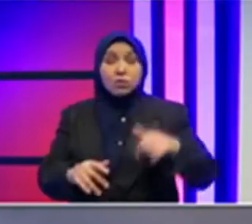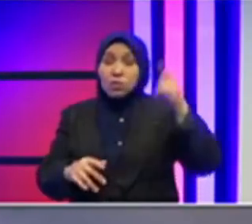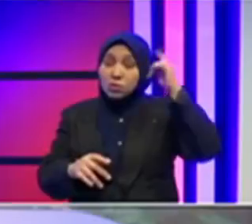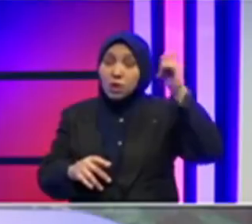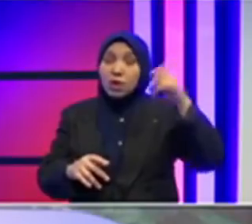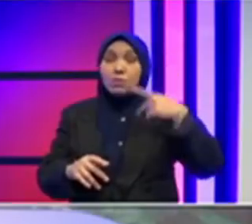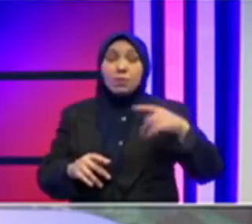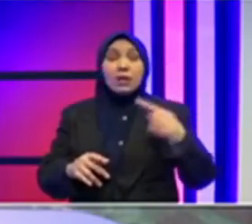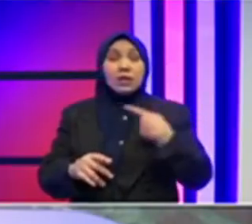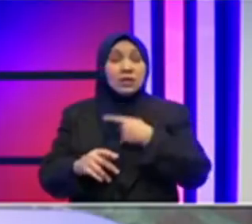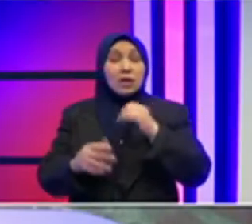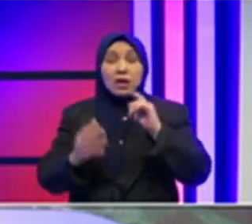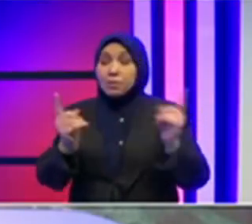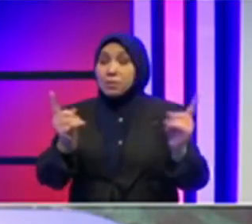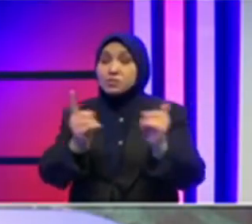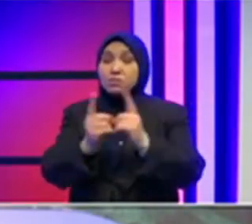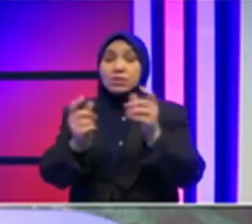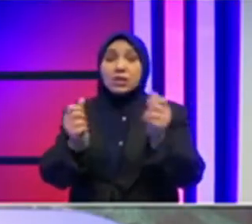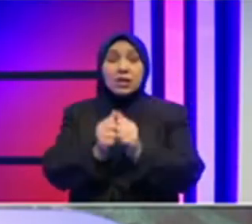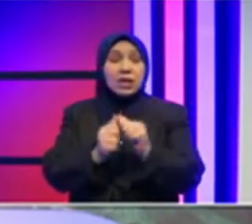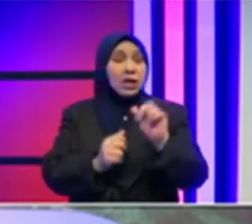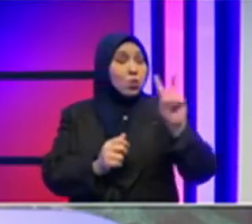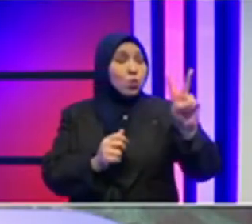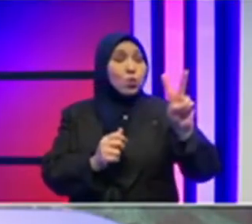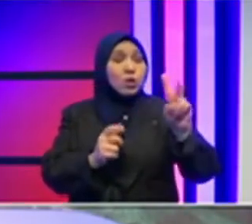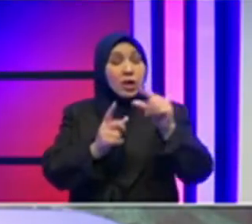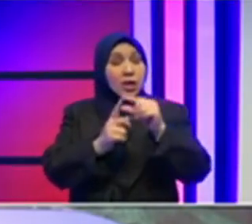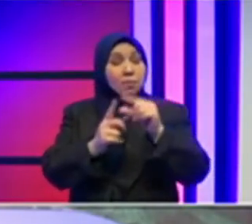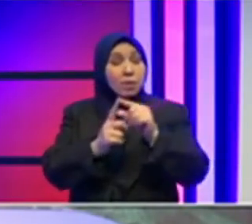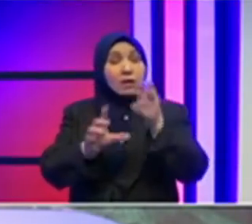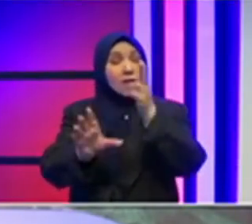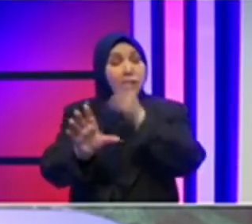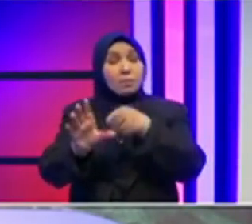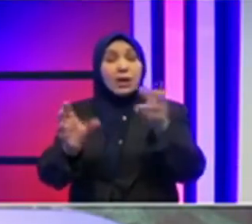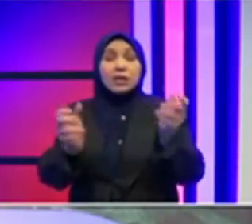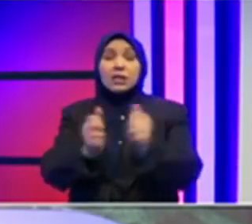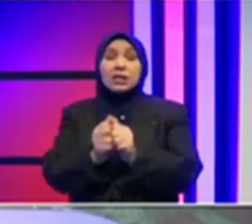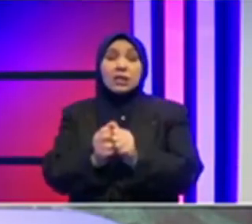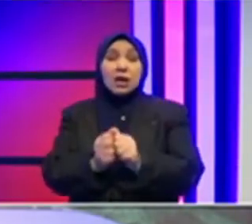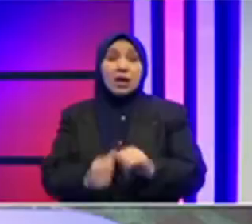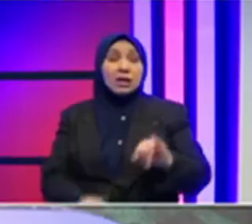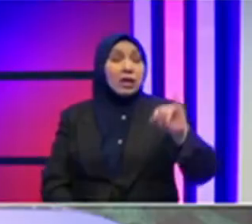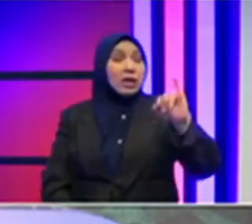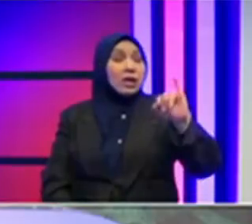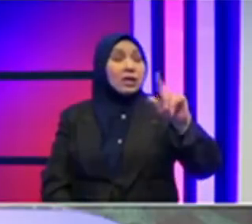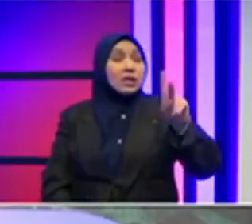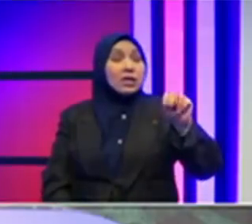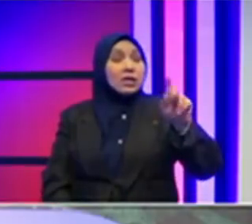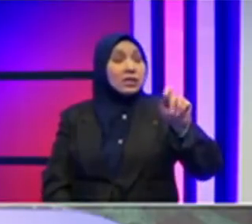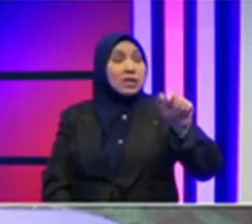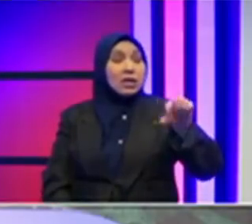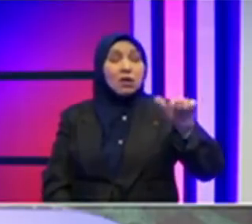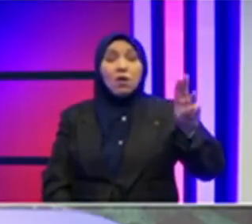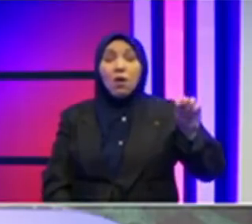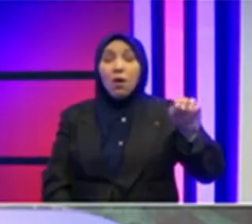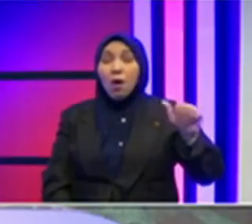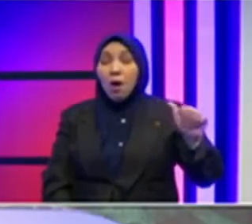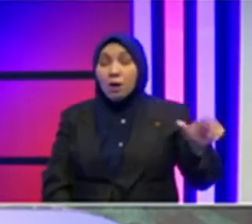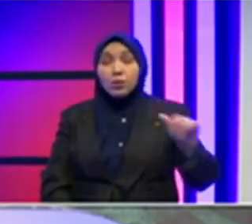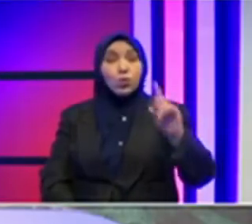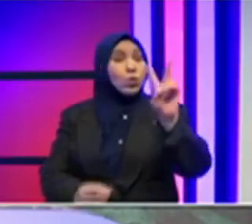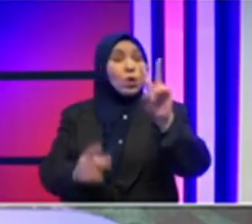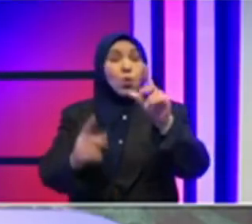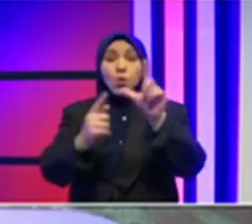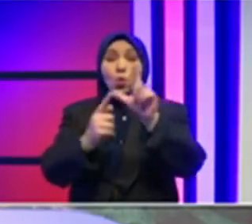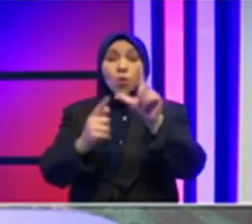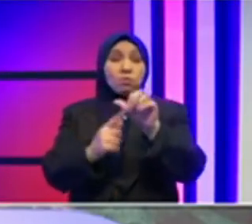Al-Quran, kita akan bertemu dengan dua kalimah yang terlibat dengan iltiqa as-sakinain. Bertemu dua huruf